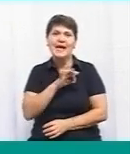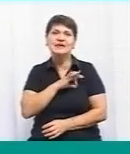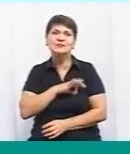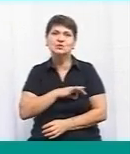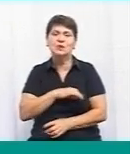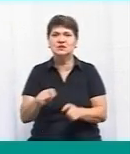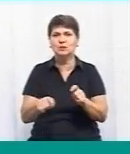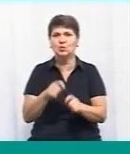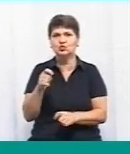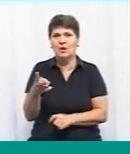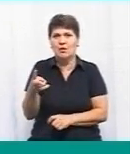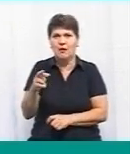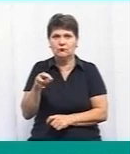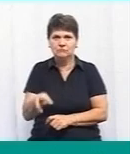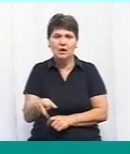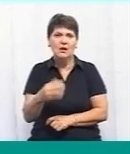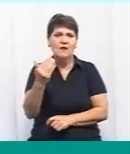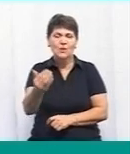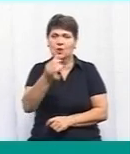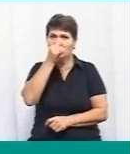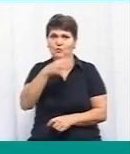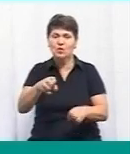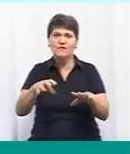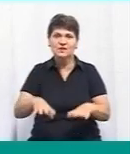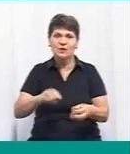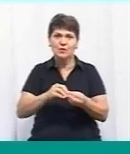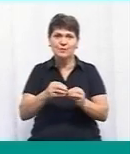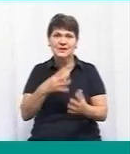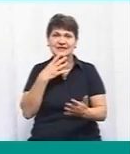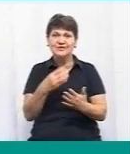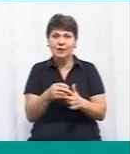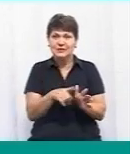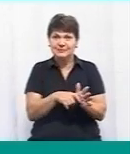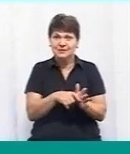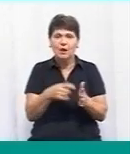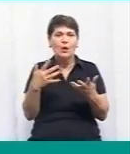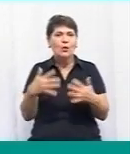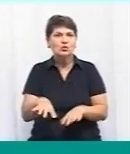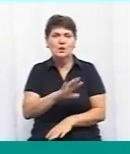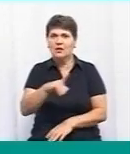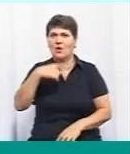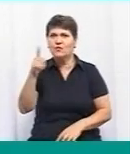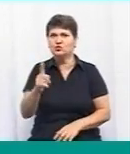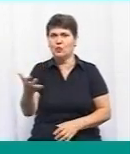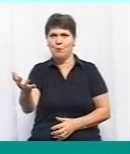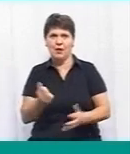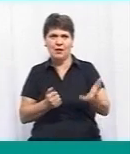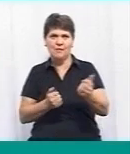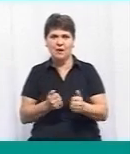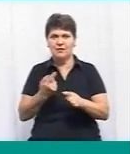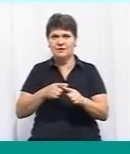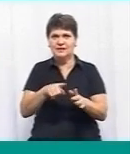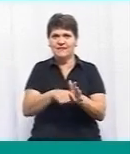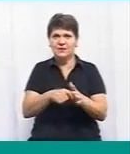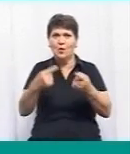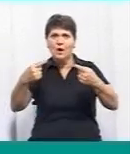з порушеннями. Тому вони не можуть вирішити проблеми зі своїм сміттям, вже не говорячи про те, щоб приймати ці відходи